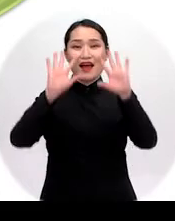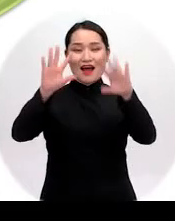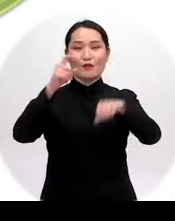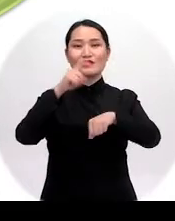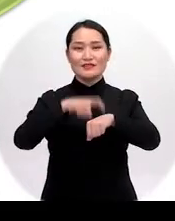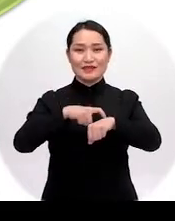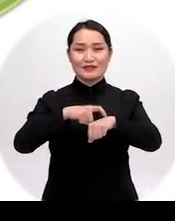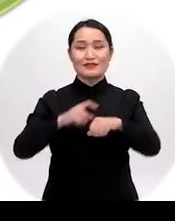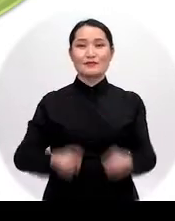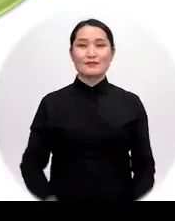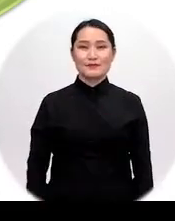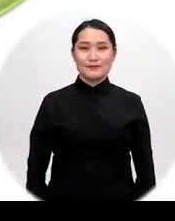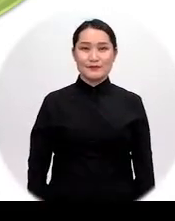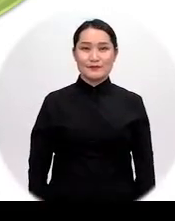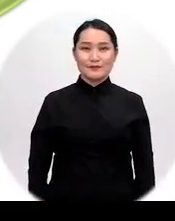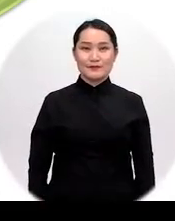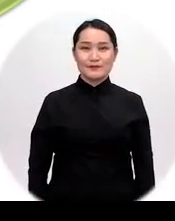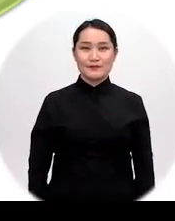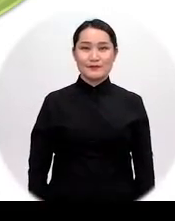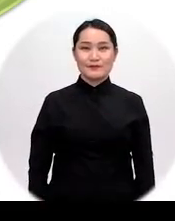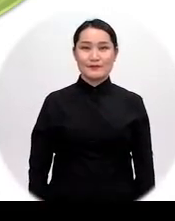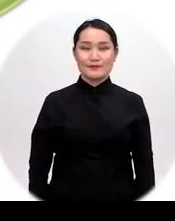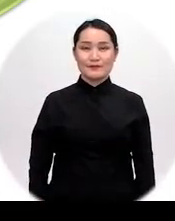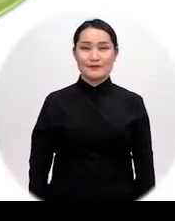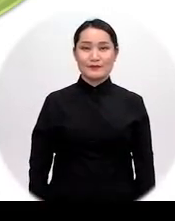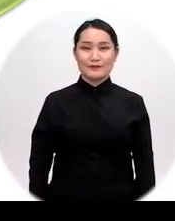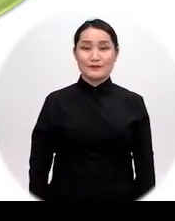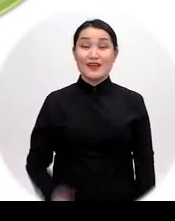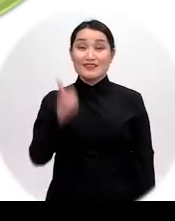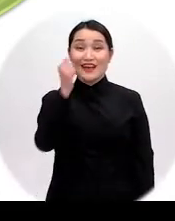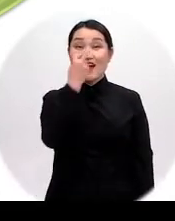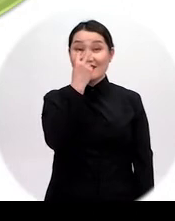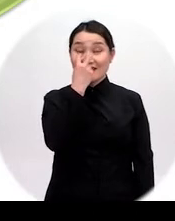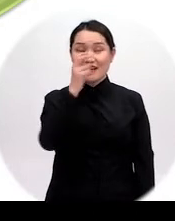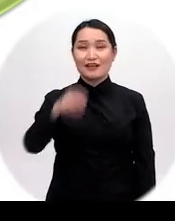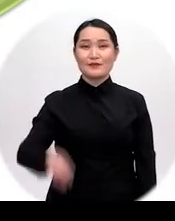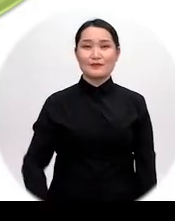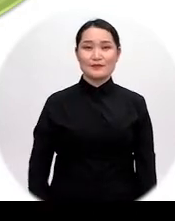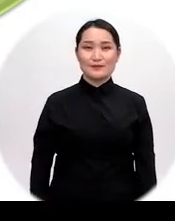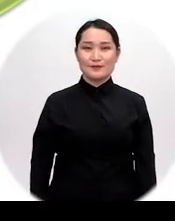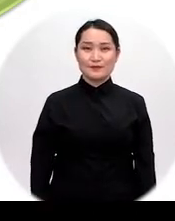10 цагийг. За цагийн урт зүү хэрхэн хөдөлхийг ажиглаарай.